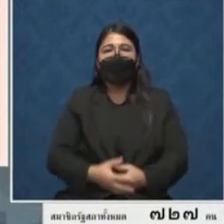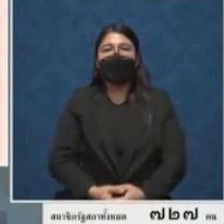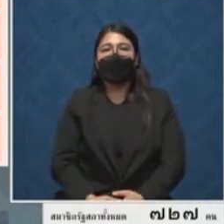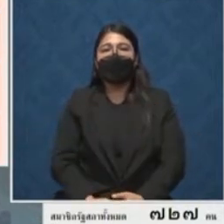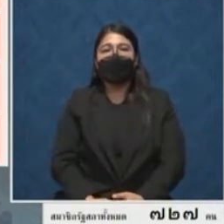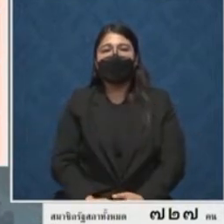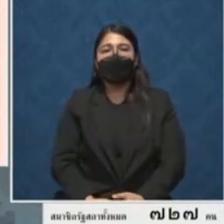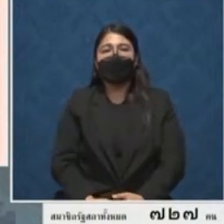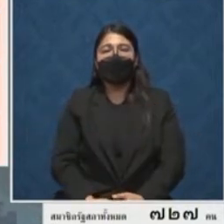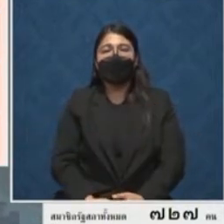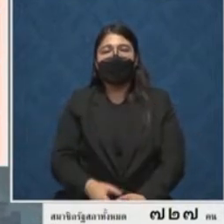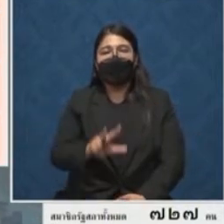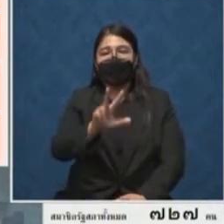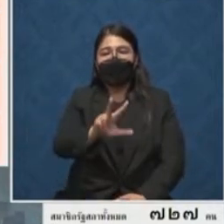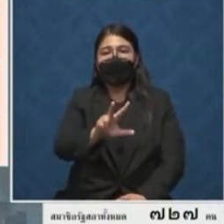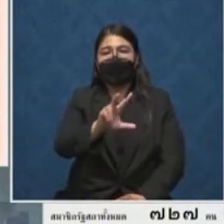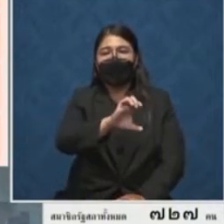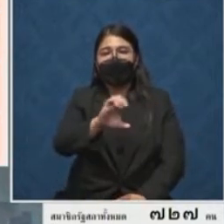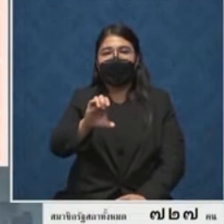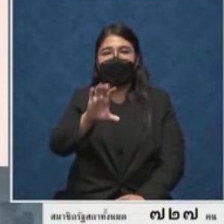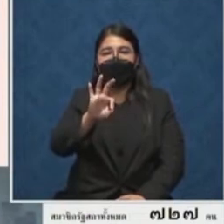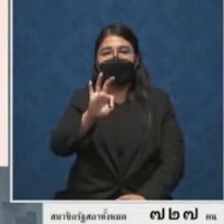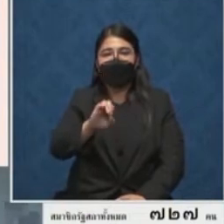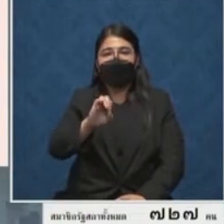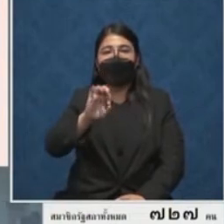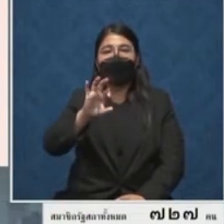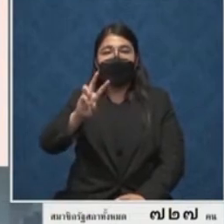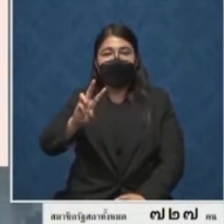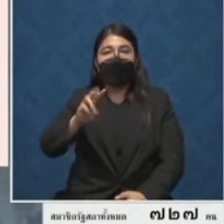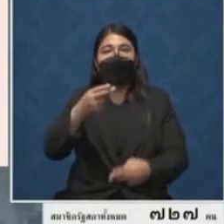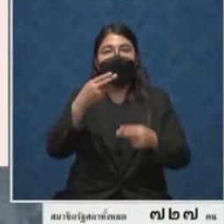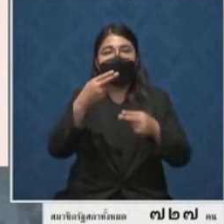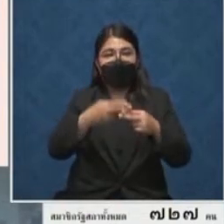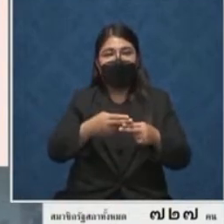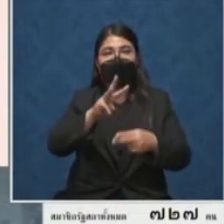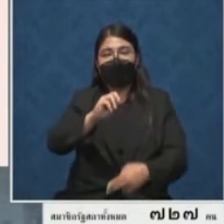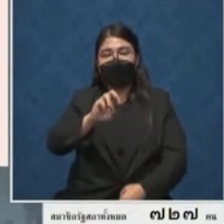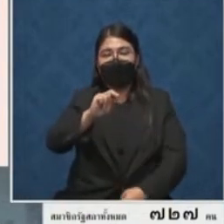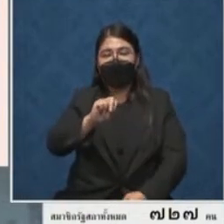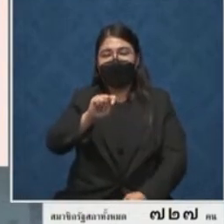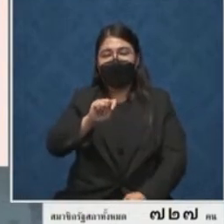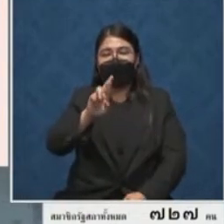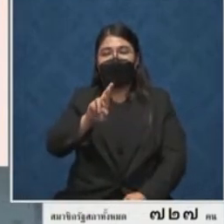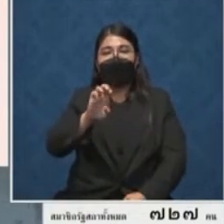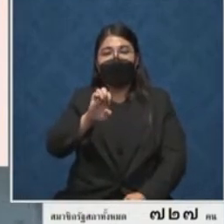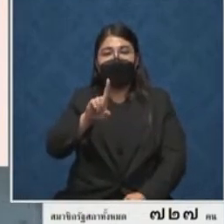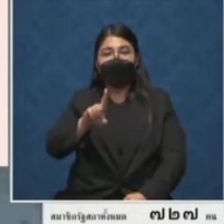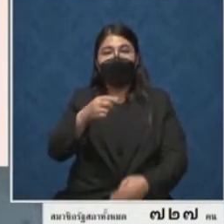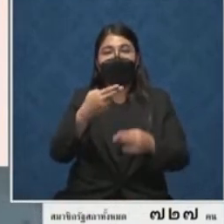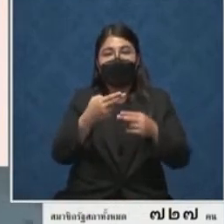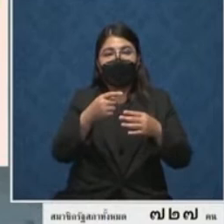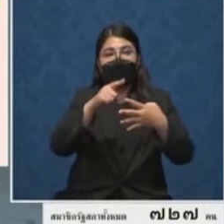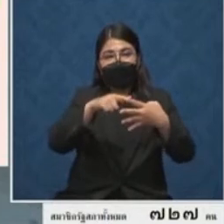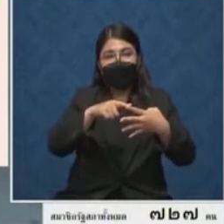396นายมนตรีตั้งเจริญถาวร 1รับหลักการ2รับหลัก